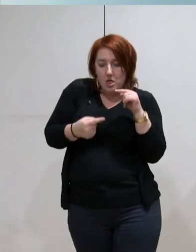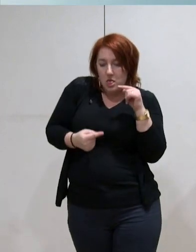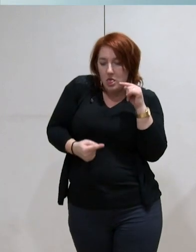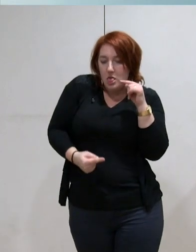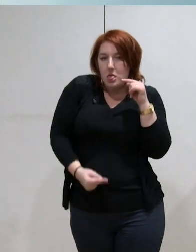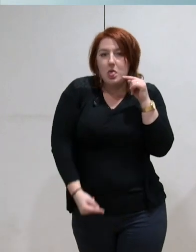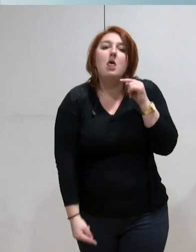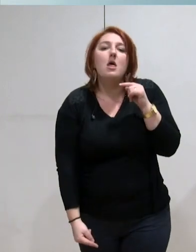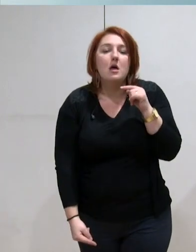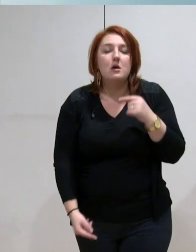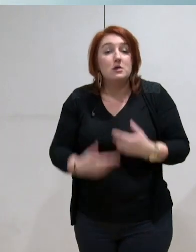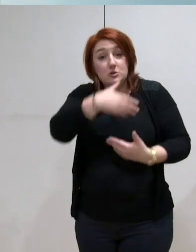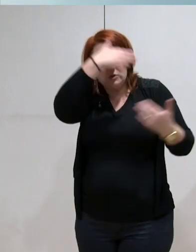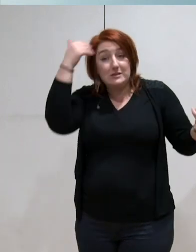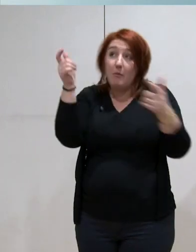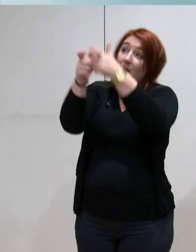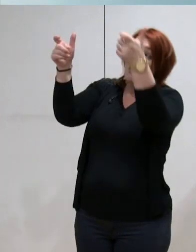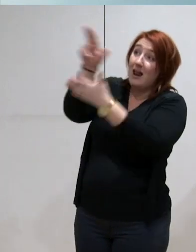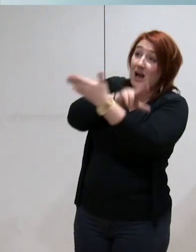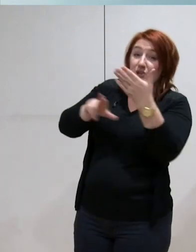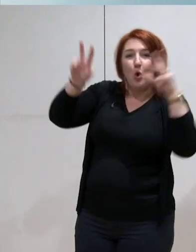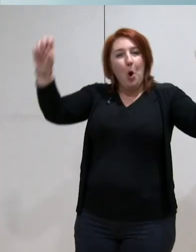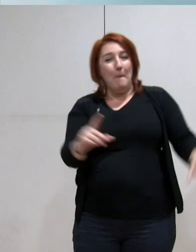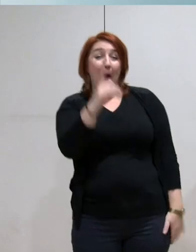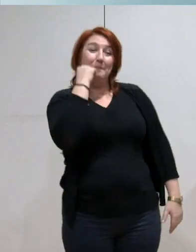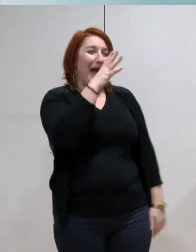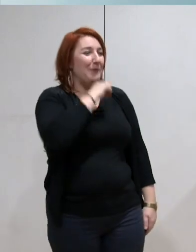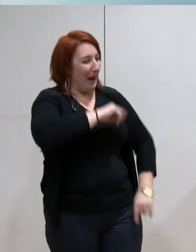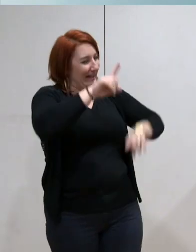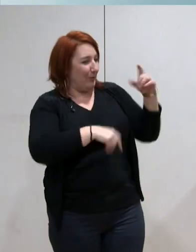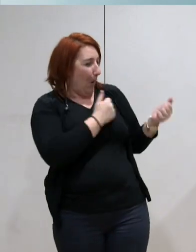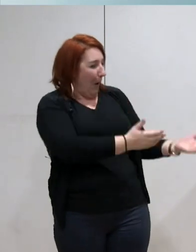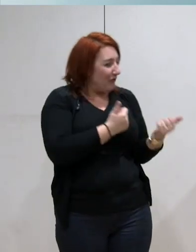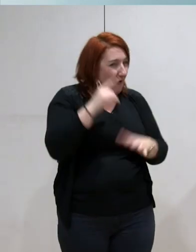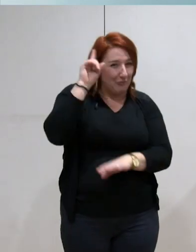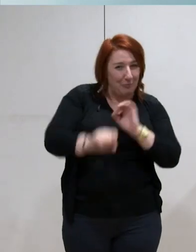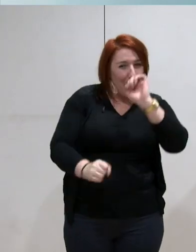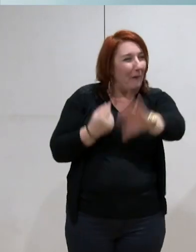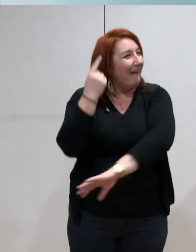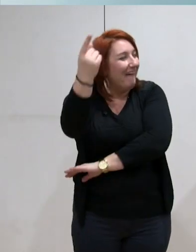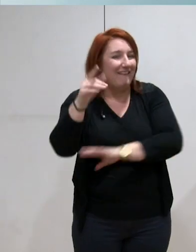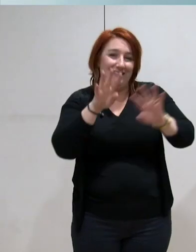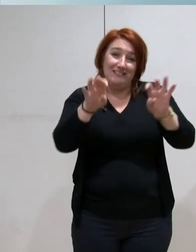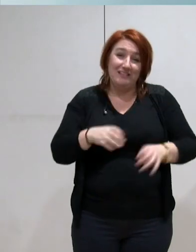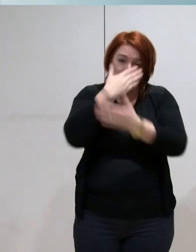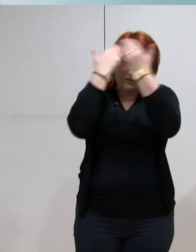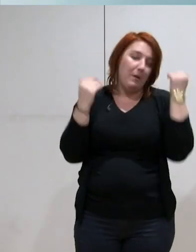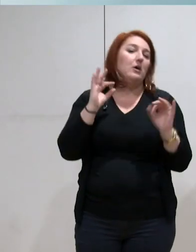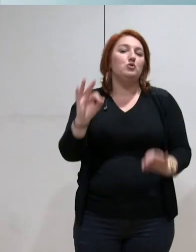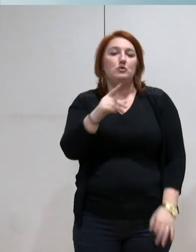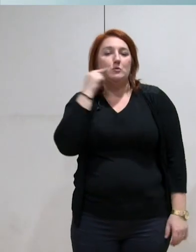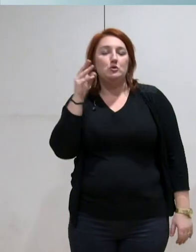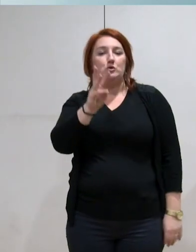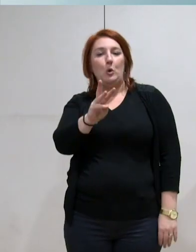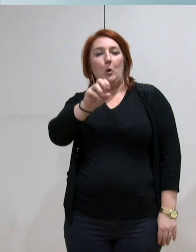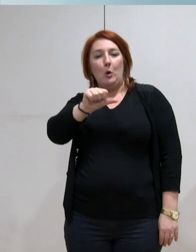si la région pourra continuer à jouer longtemps au Père Noël alors effectivement Monsieur Laurent vquier passe pour un gestionnaire avisé